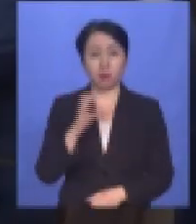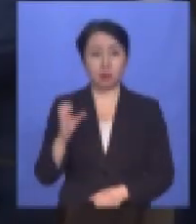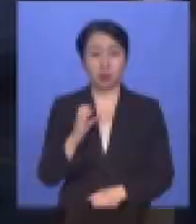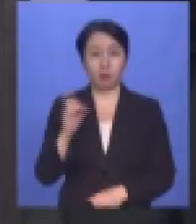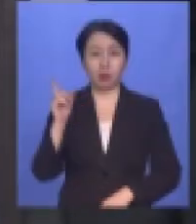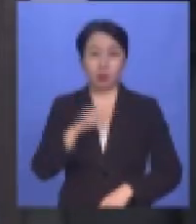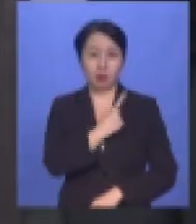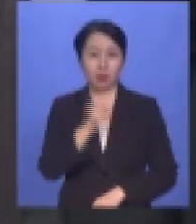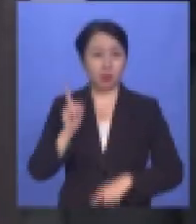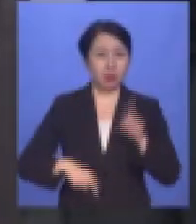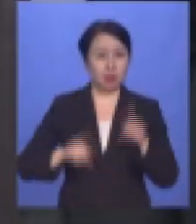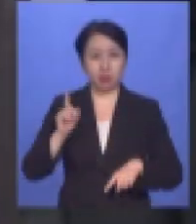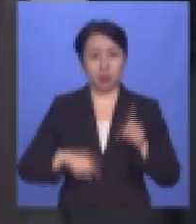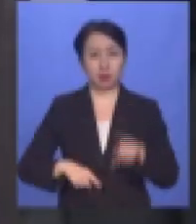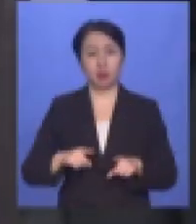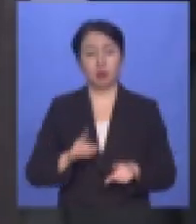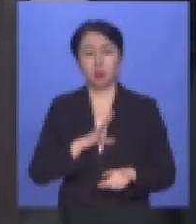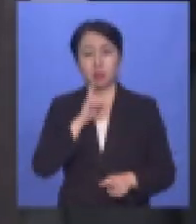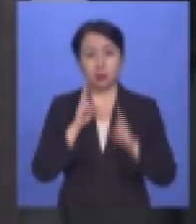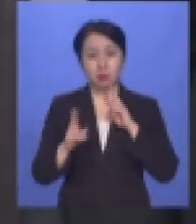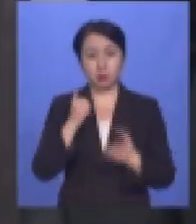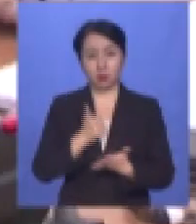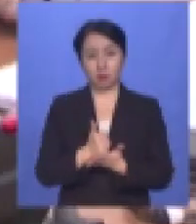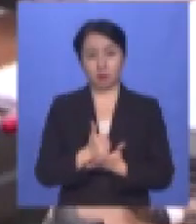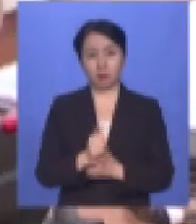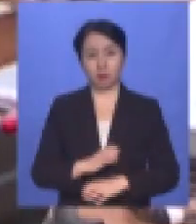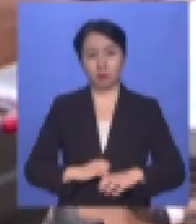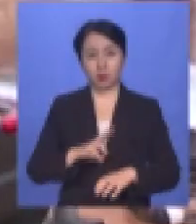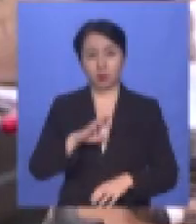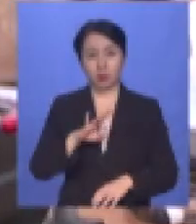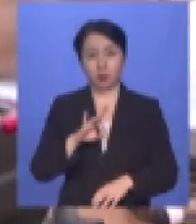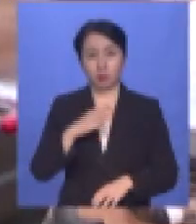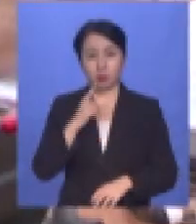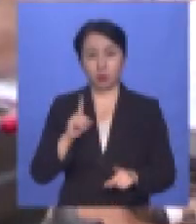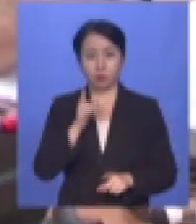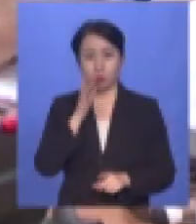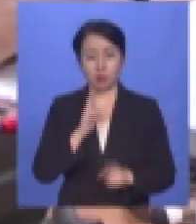август и сентябрь обильные осадки на совещании вице-премьер Серик